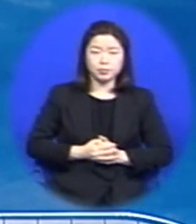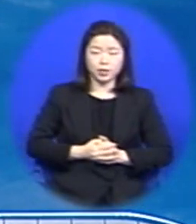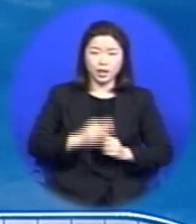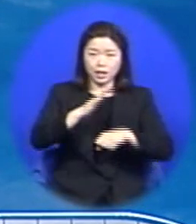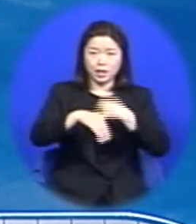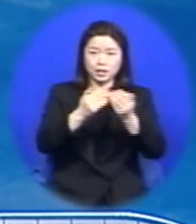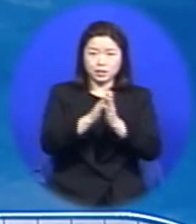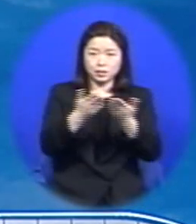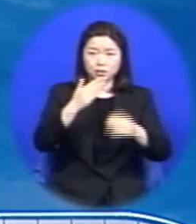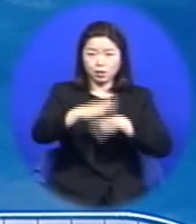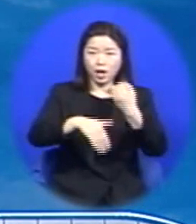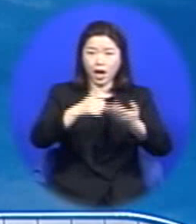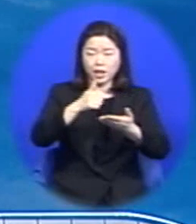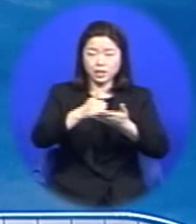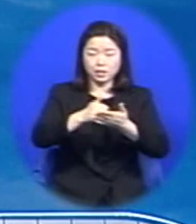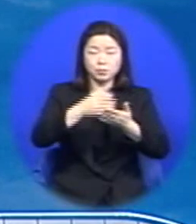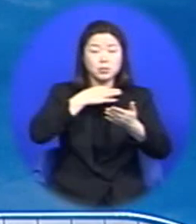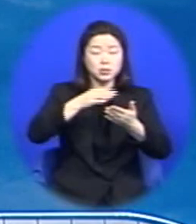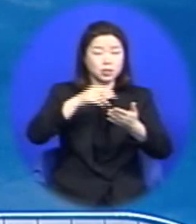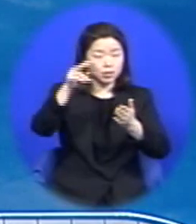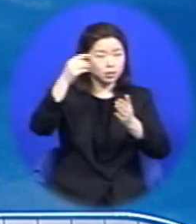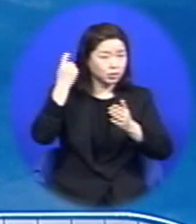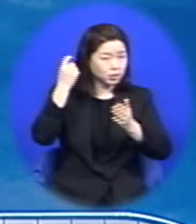성경은 하나님의 음성을 듣는 시간입니다.